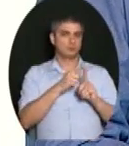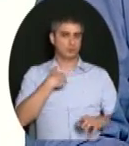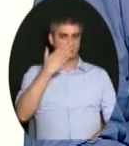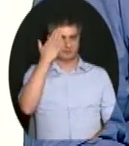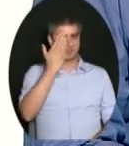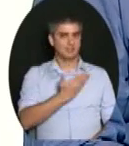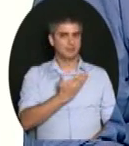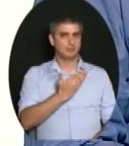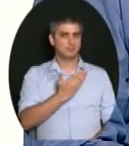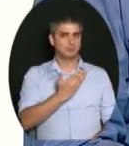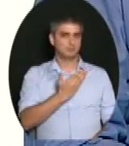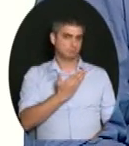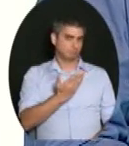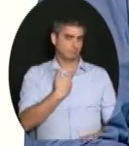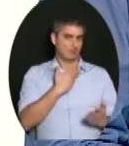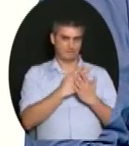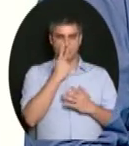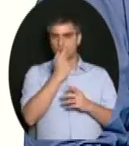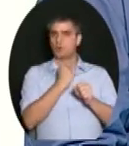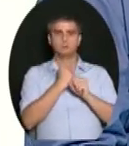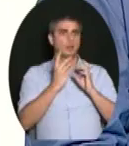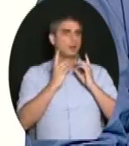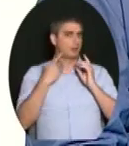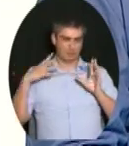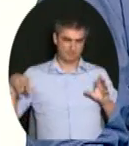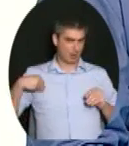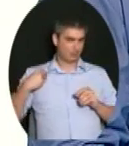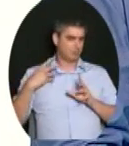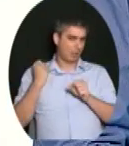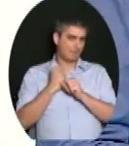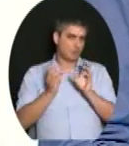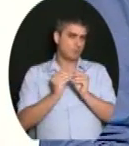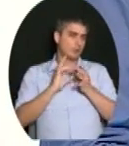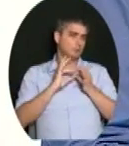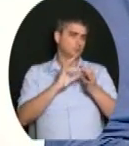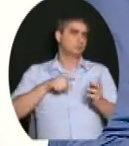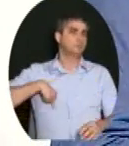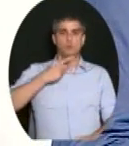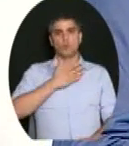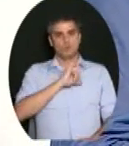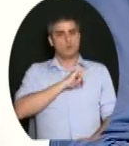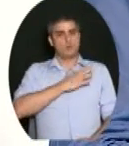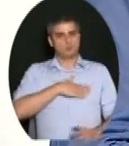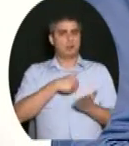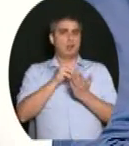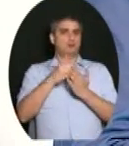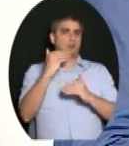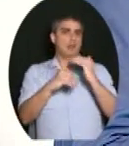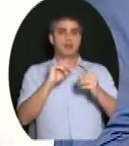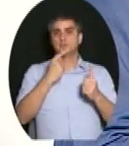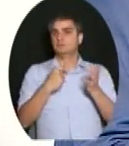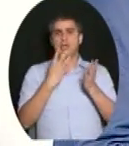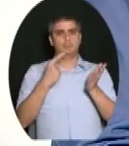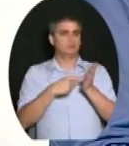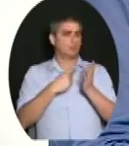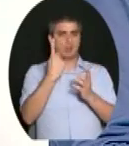מכיר, והיינו כברת דרך ביחד, מעוניין להמשיך בתהליך. מהרבה מאוד טעמים. טעם אחד שזה